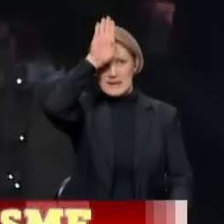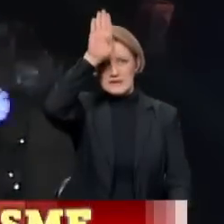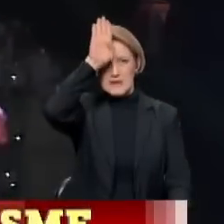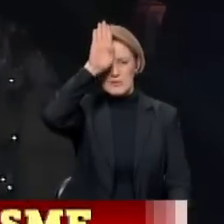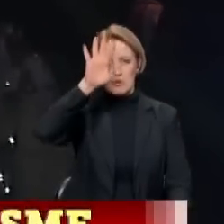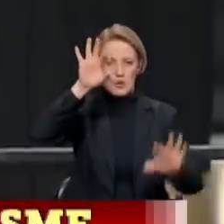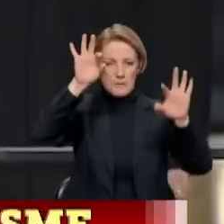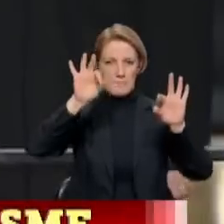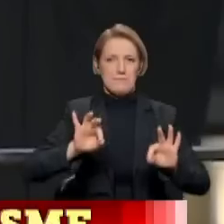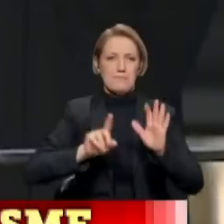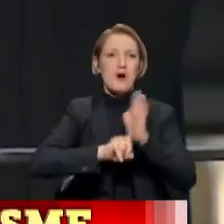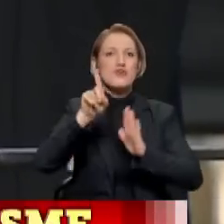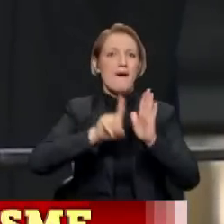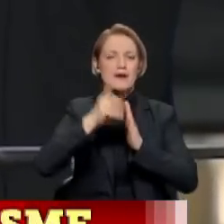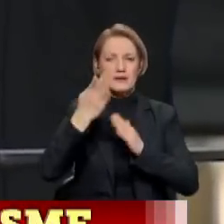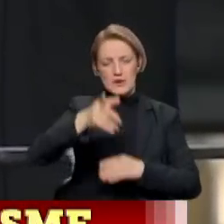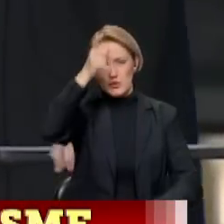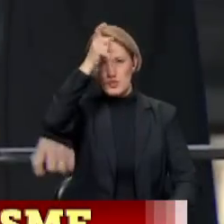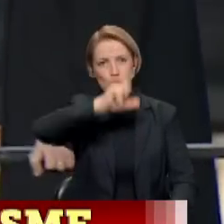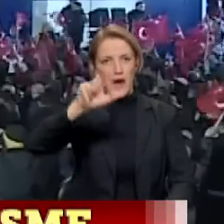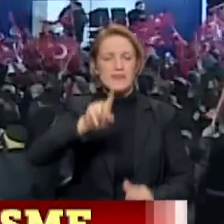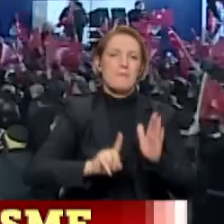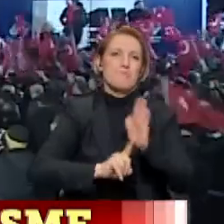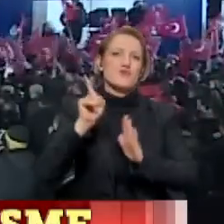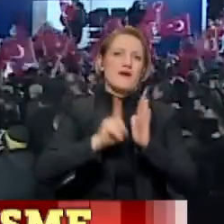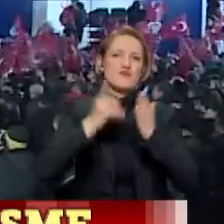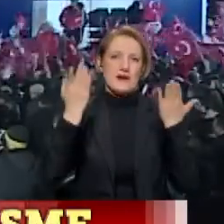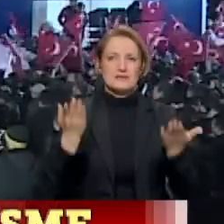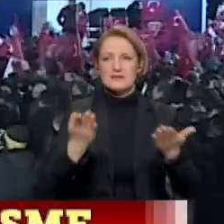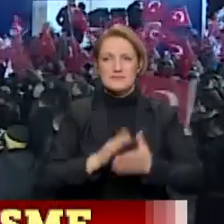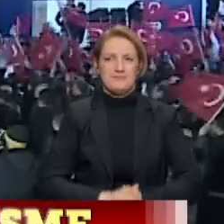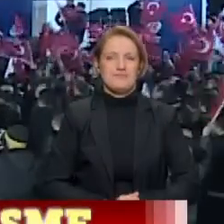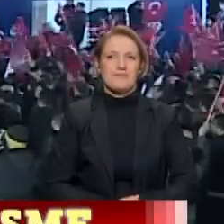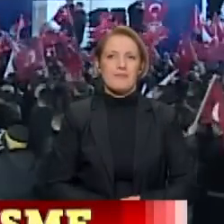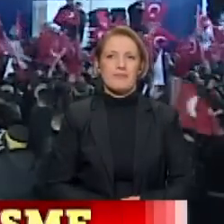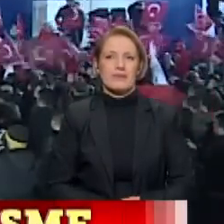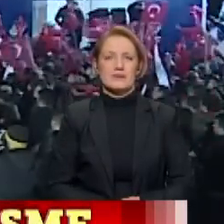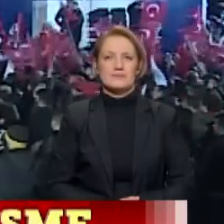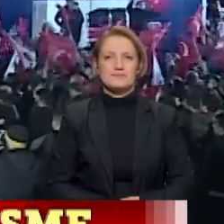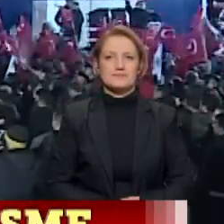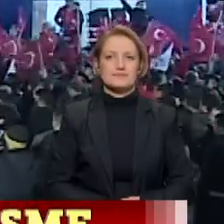İstanbul'da başardık. Türkiye'de başaracağız.